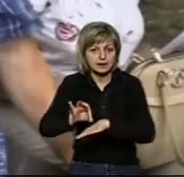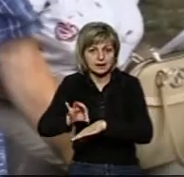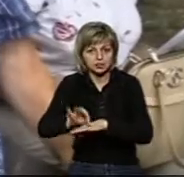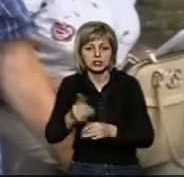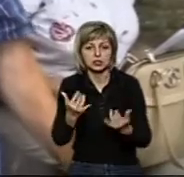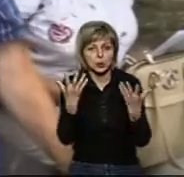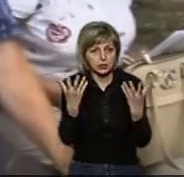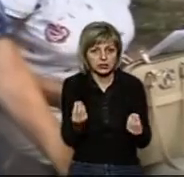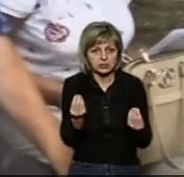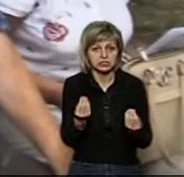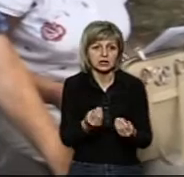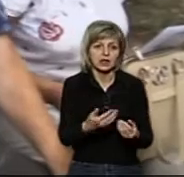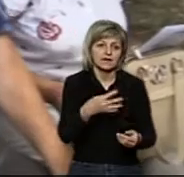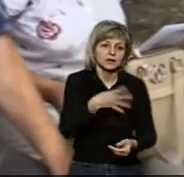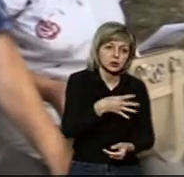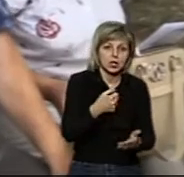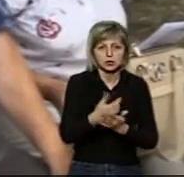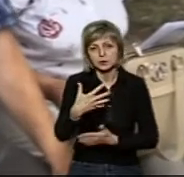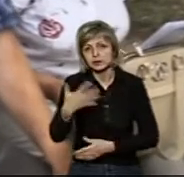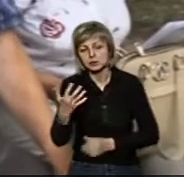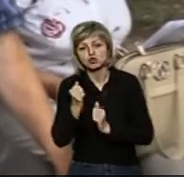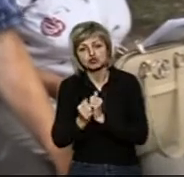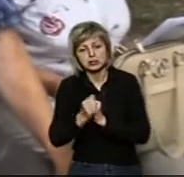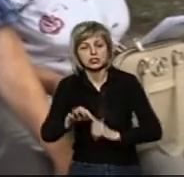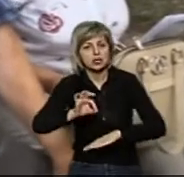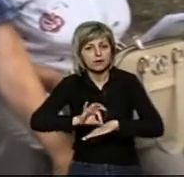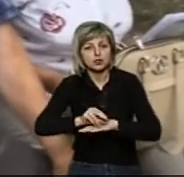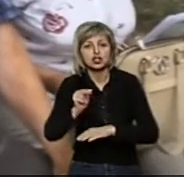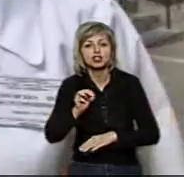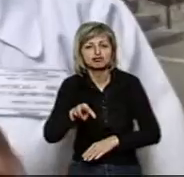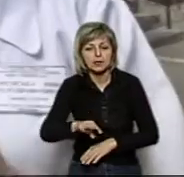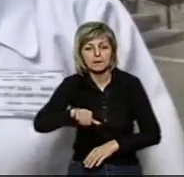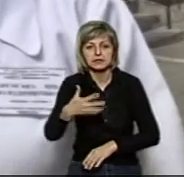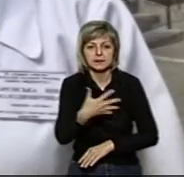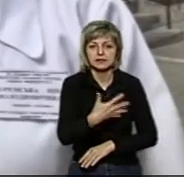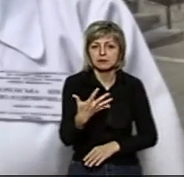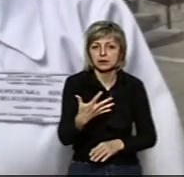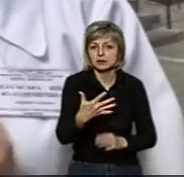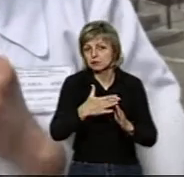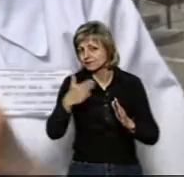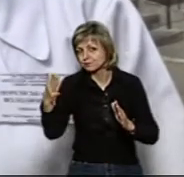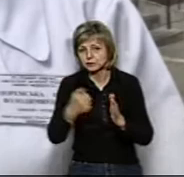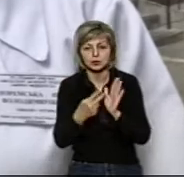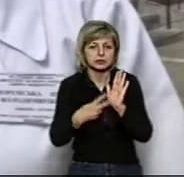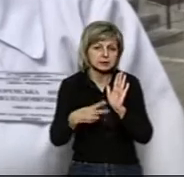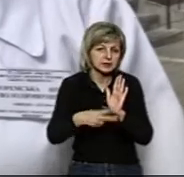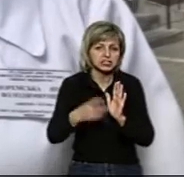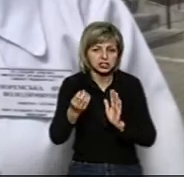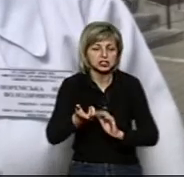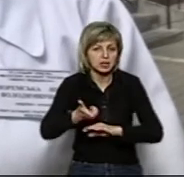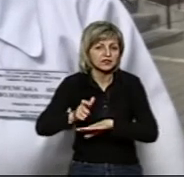сьогоднішній день, так, від 40 до 55 частіше хворіє, чим після 55 до 70 і вище.